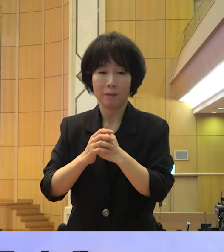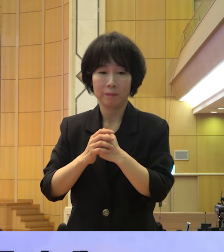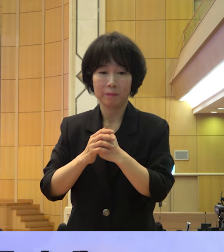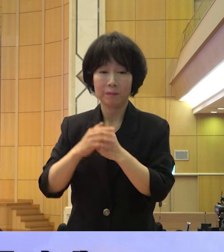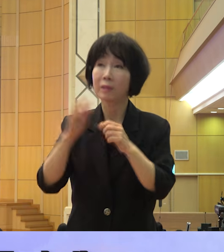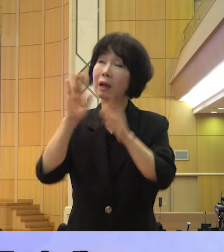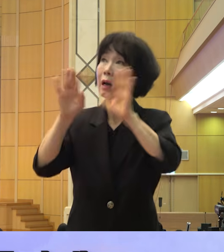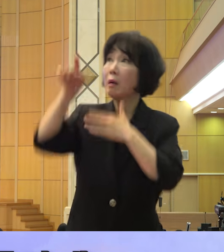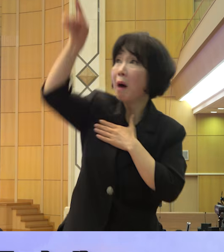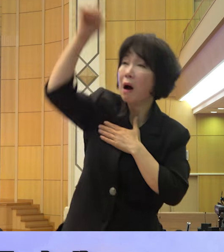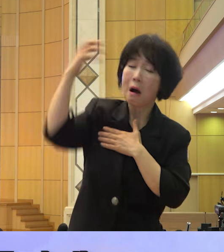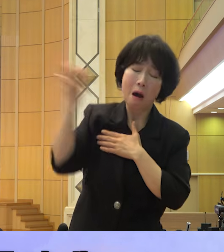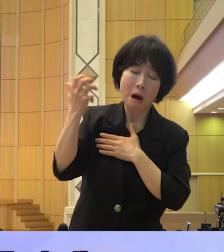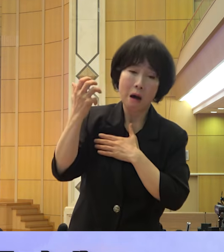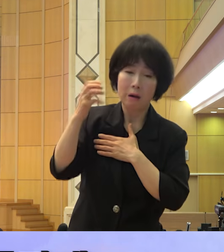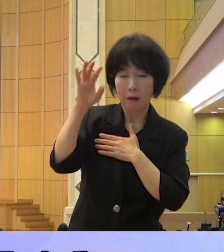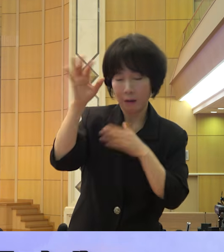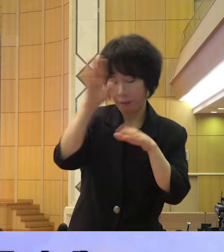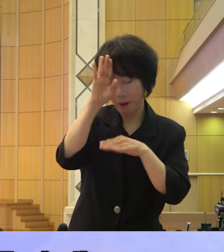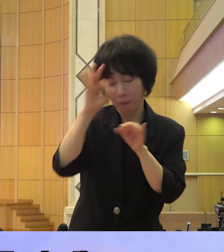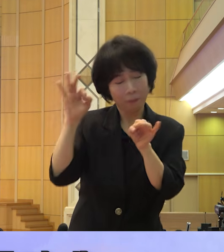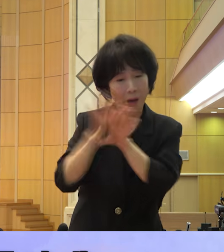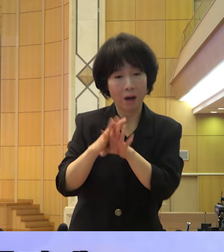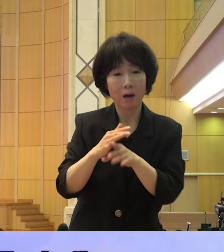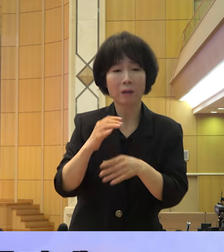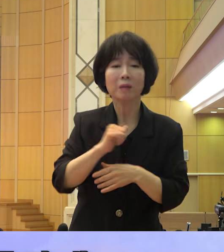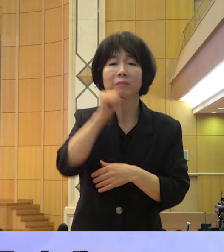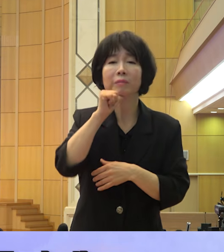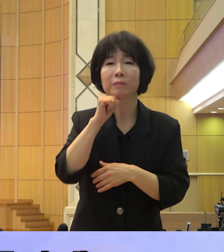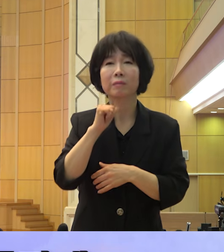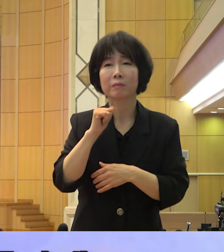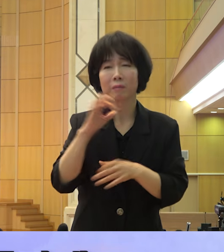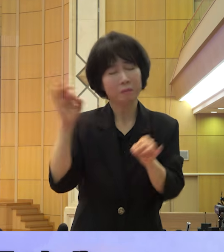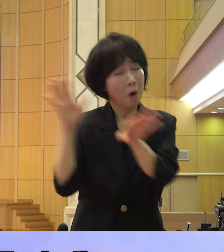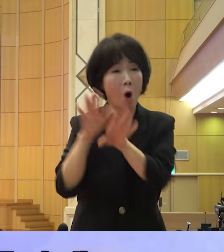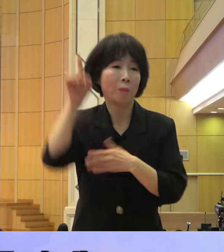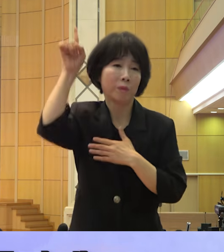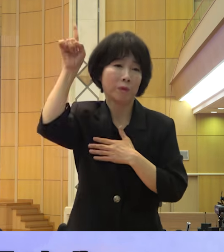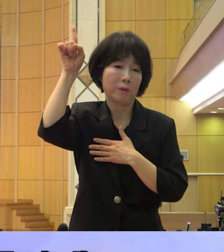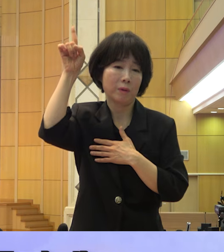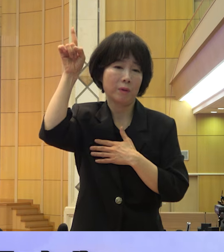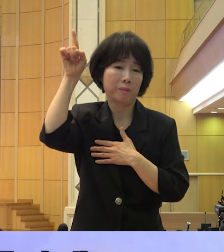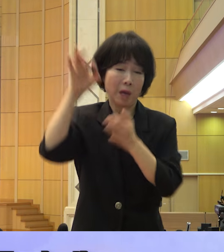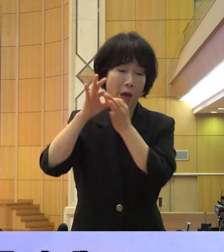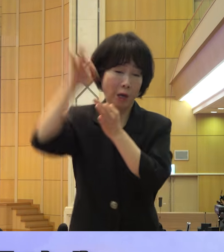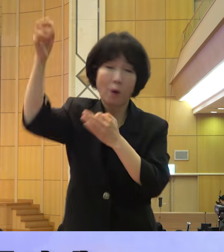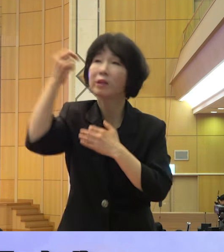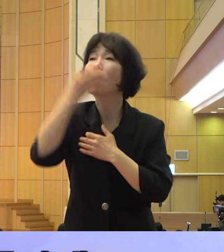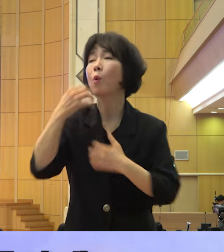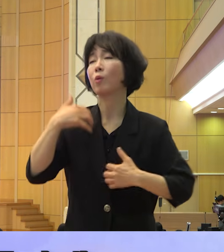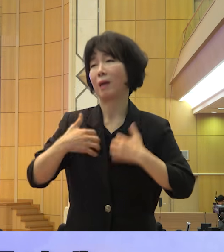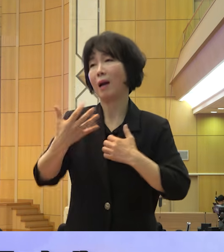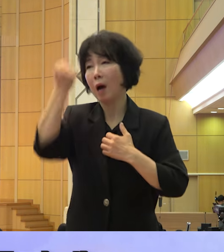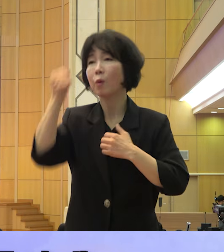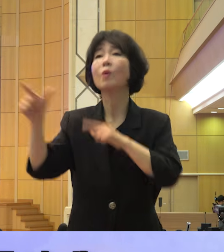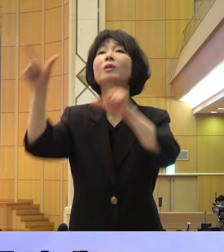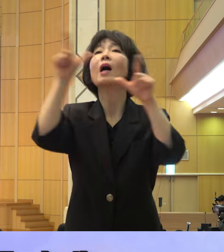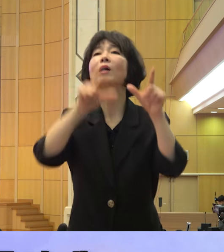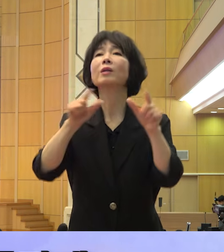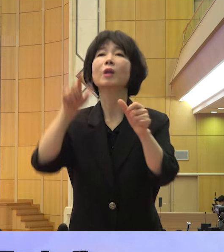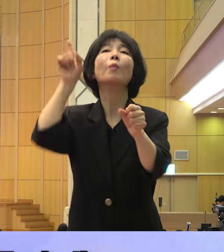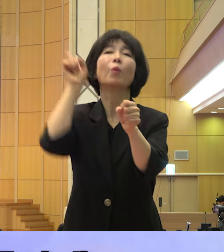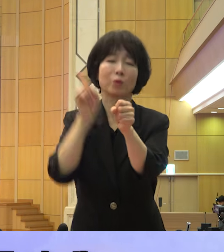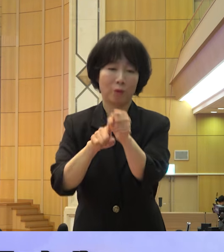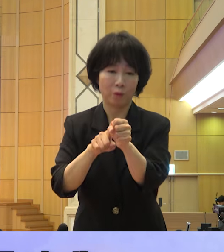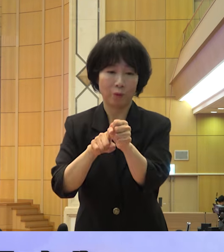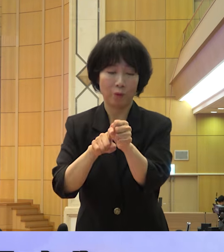때처럼 아프거나 슬프거나 괴롭거나 고통받거나 그런 것들이 없이 영생복락 누릴 수 있게